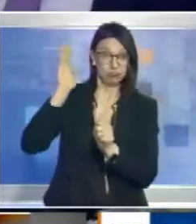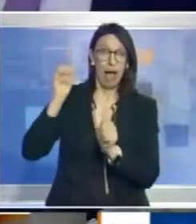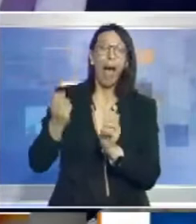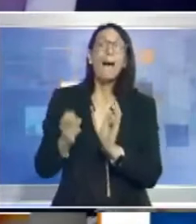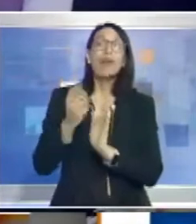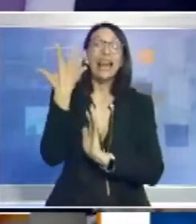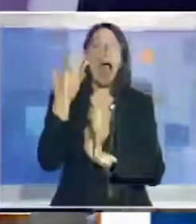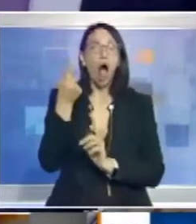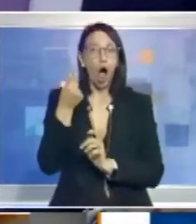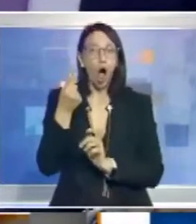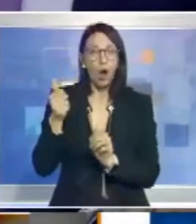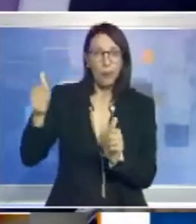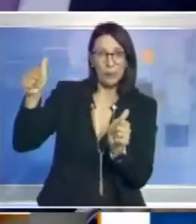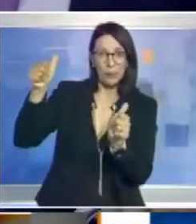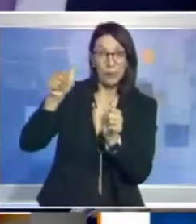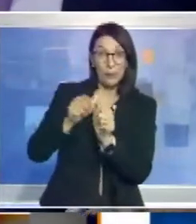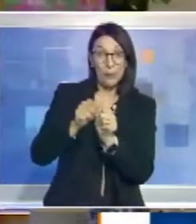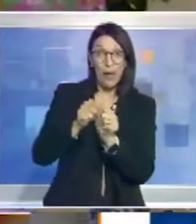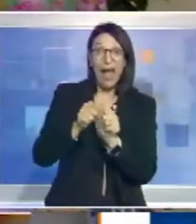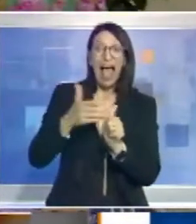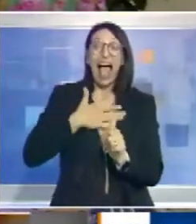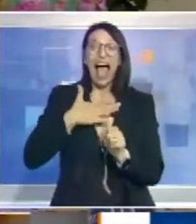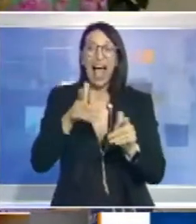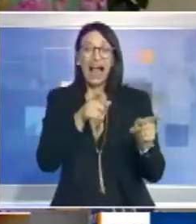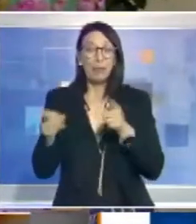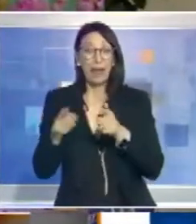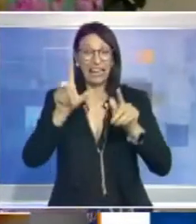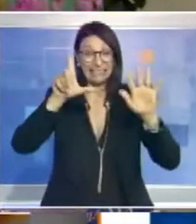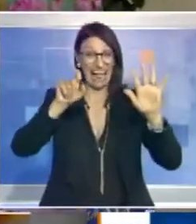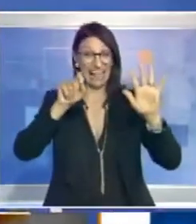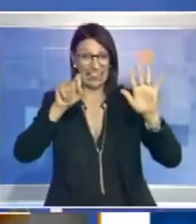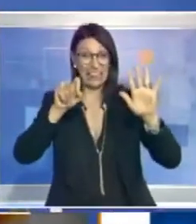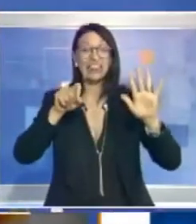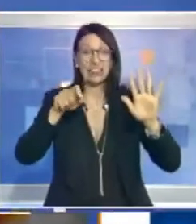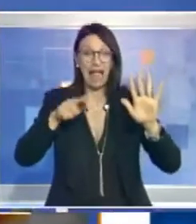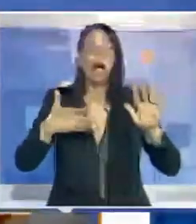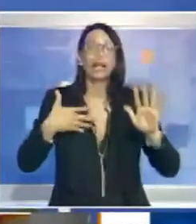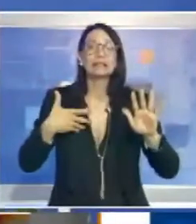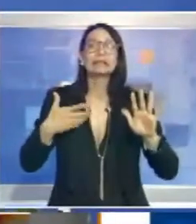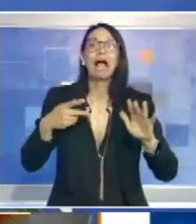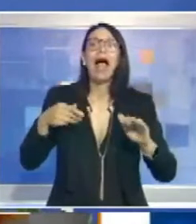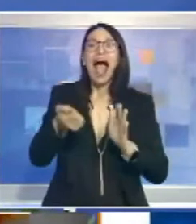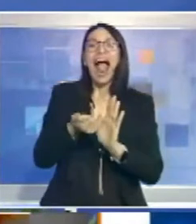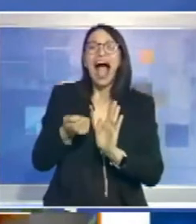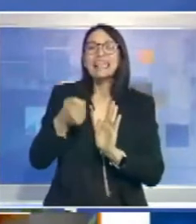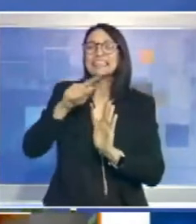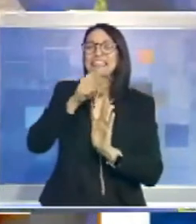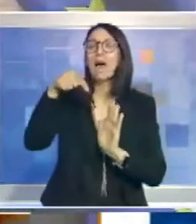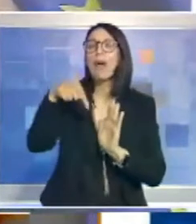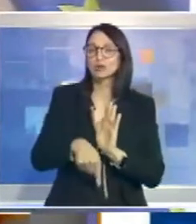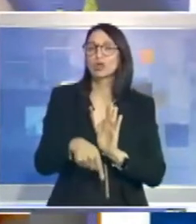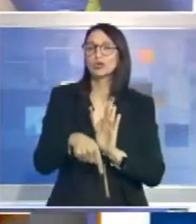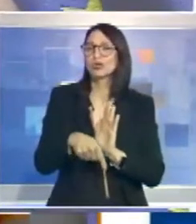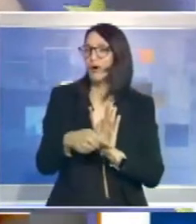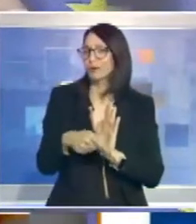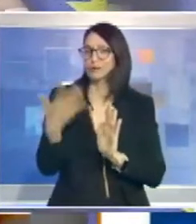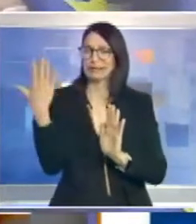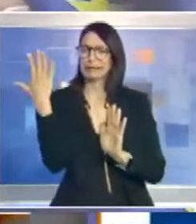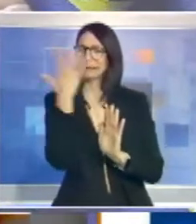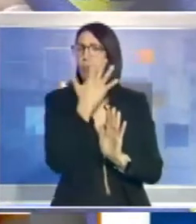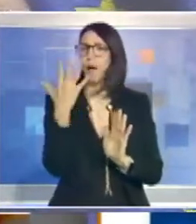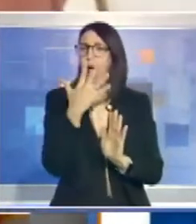miracolo economico, fino a quando, a metà degli anni 70, gli interessi particolari resero vana l'azione della Cassa del Mezzogiorno. Un